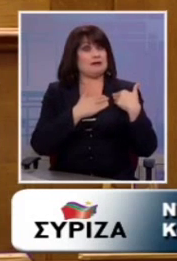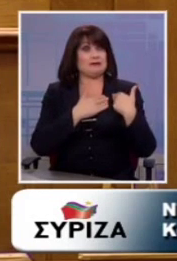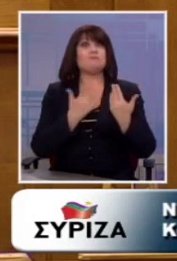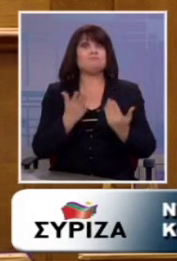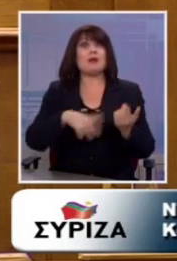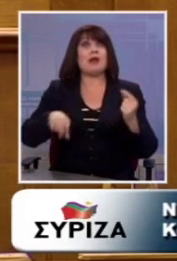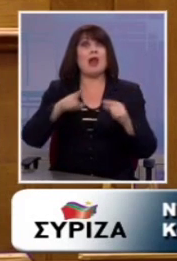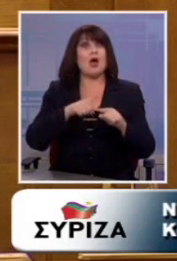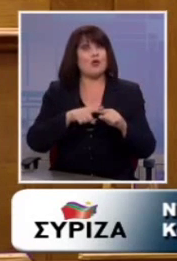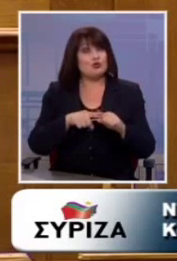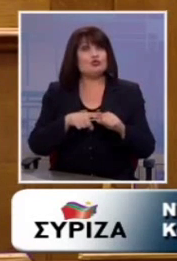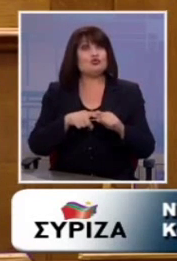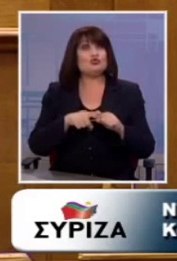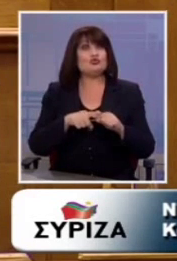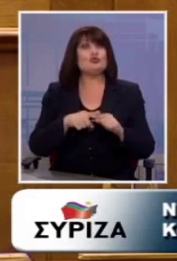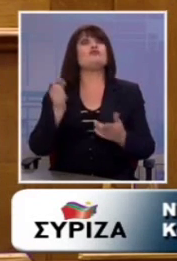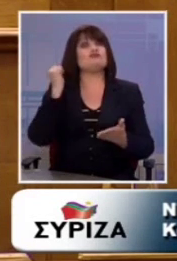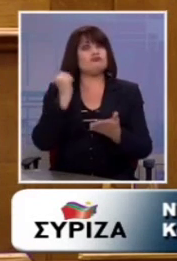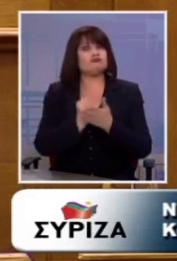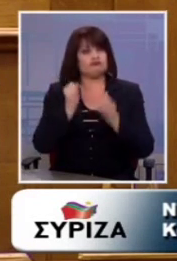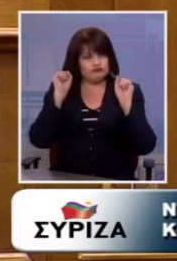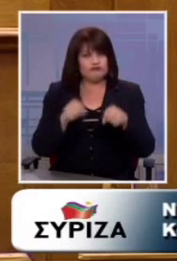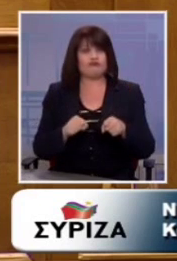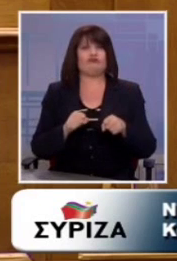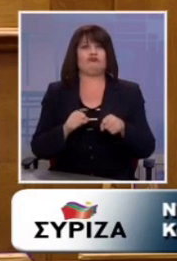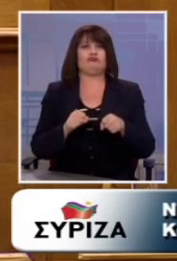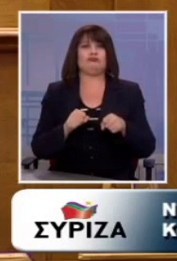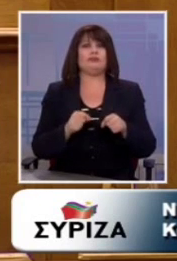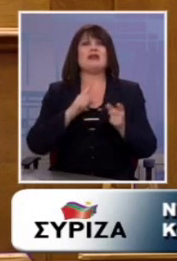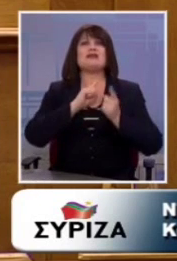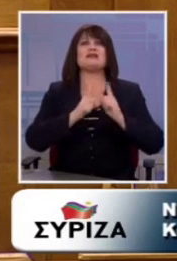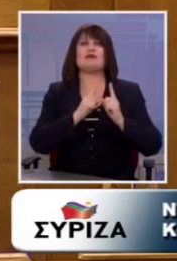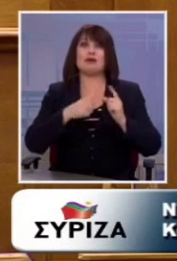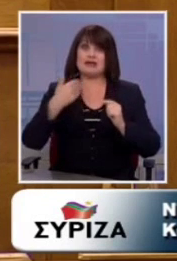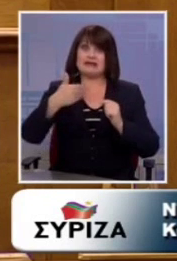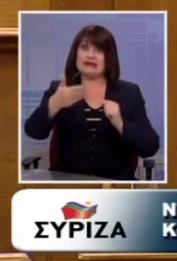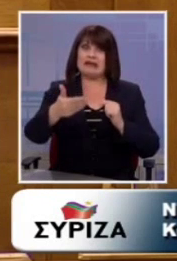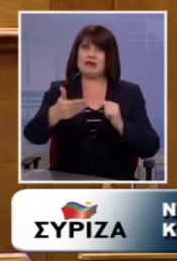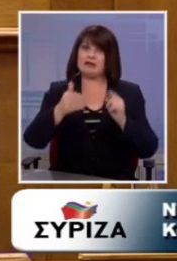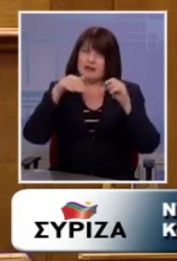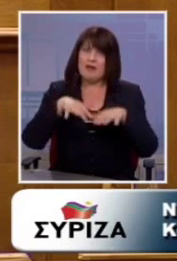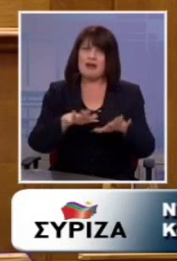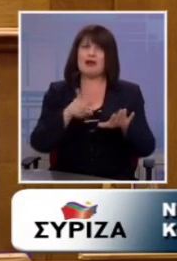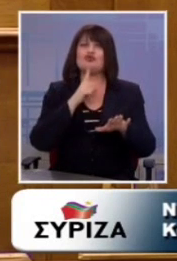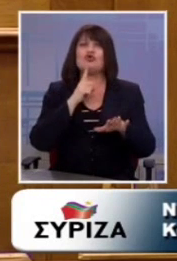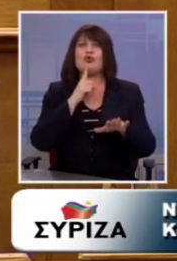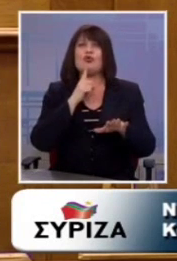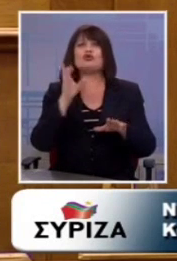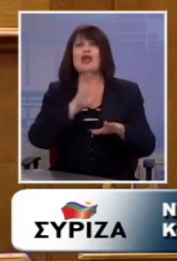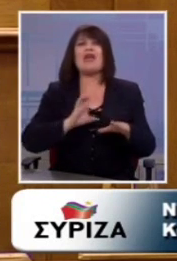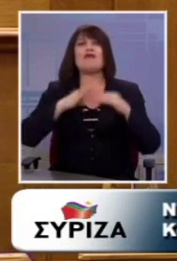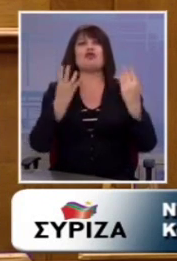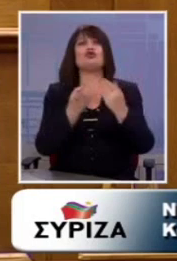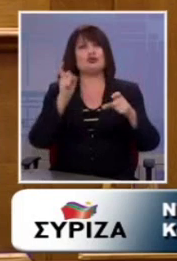ο ελληνικός λαός να επικυρώσει συμφωνίες που θα επηρεάσουν τις επόμενες γενιές, όπως είναι η παραμονή στην